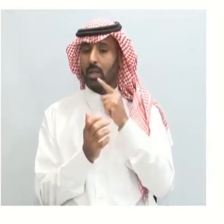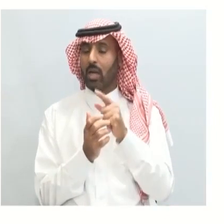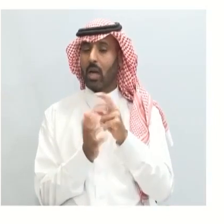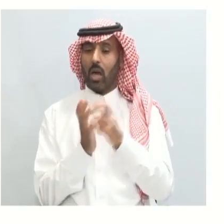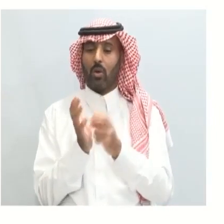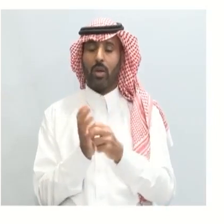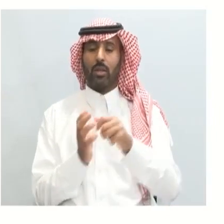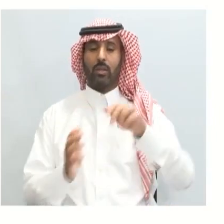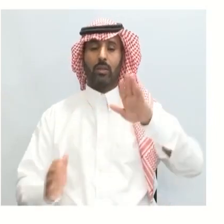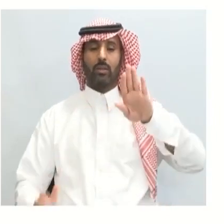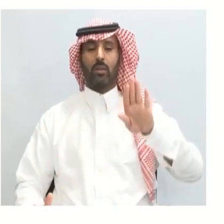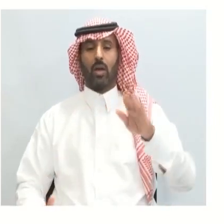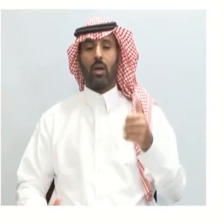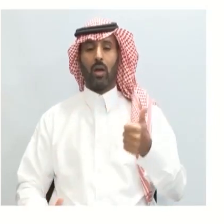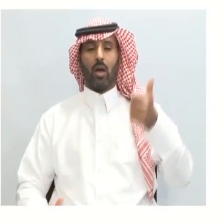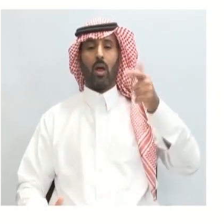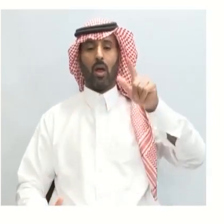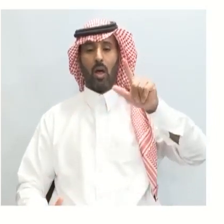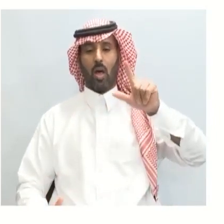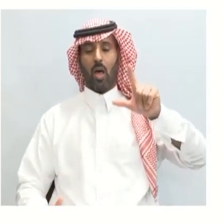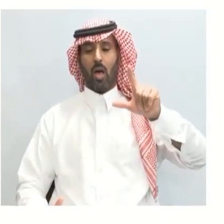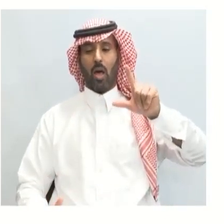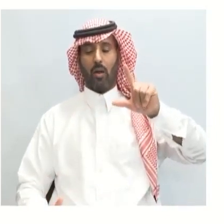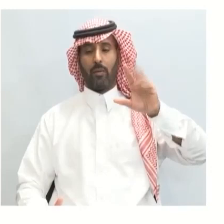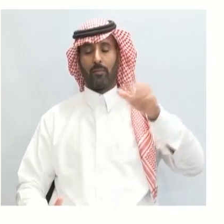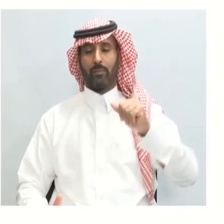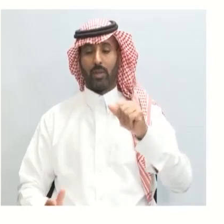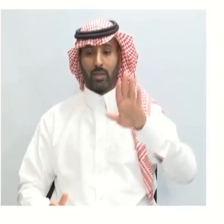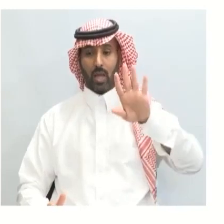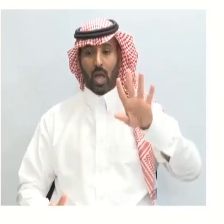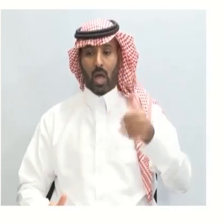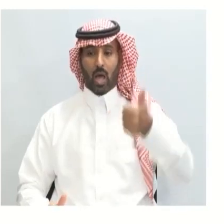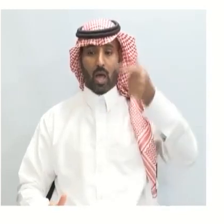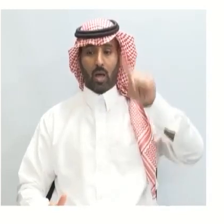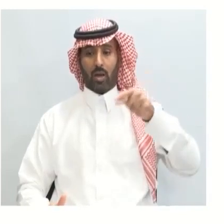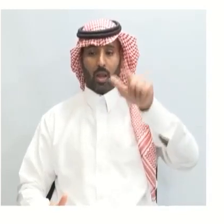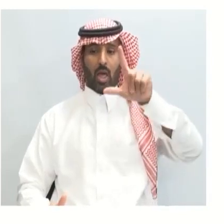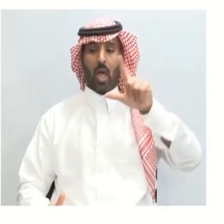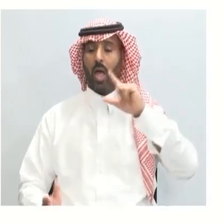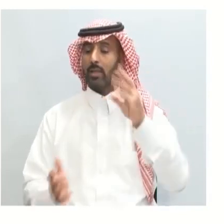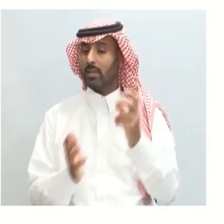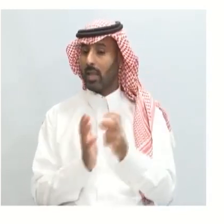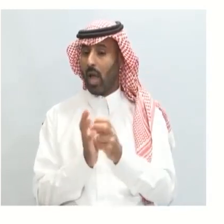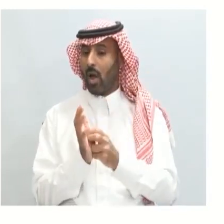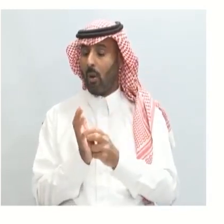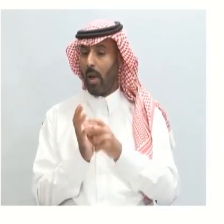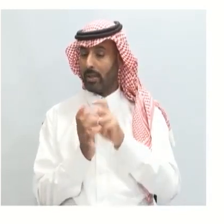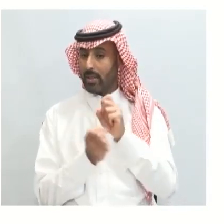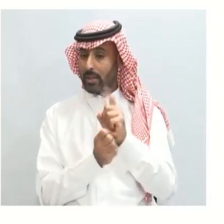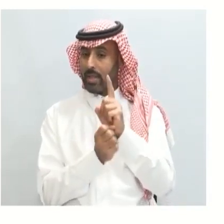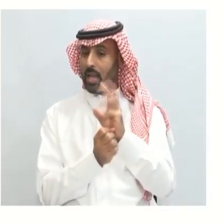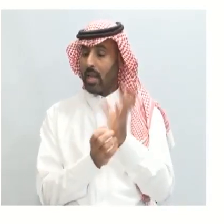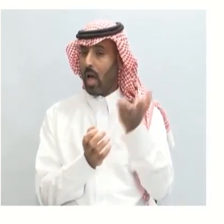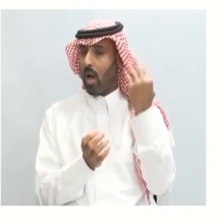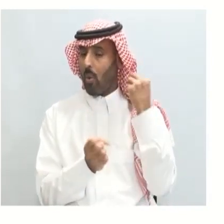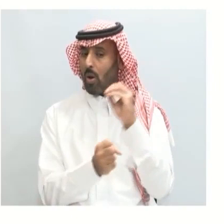شار نحن في الباب الرابع الغازات في الدرس الاول قوانين الغازات ماذا تعلمنا في الحصه